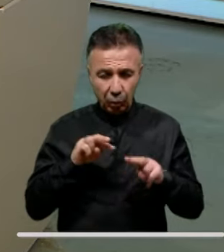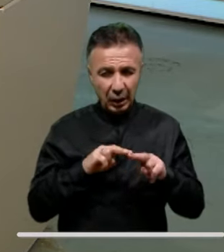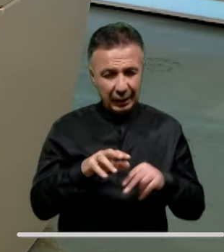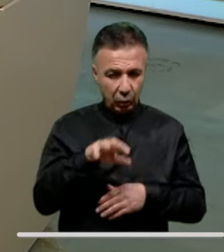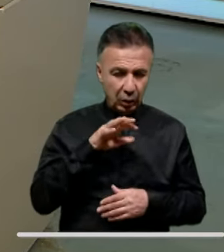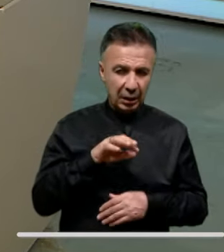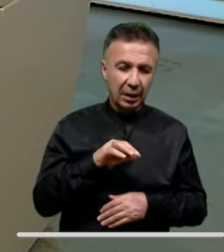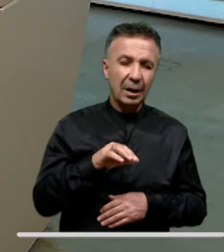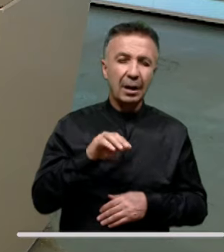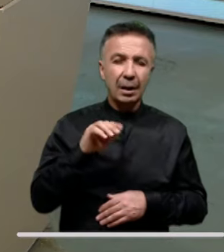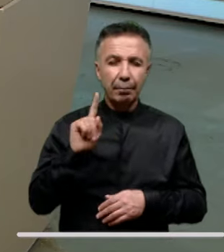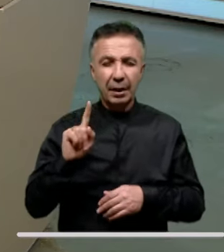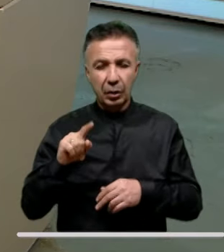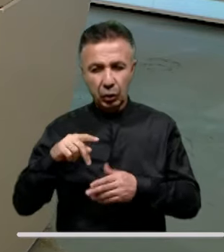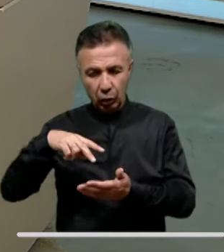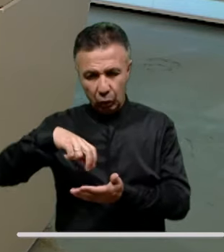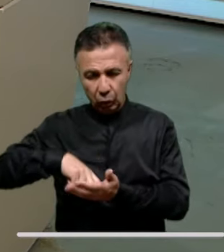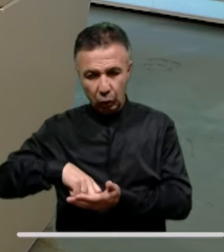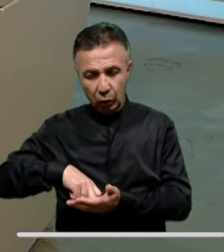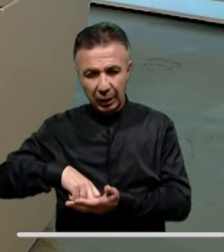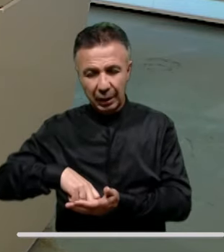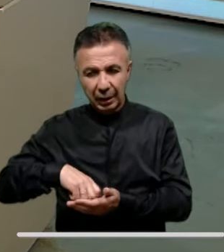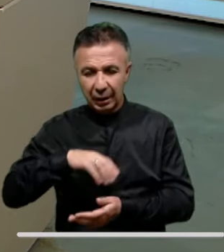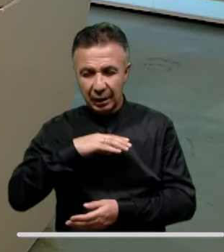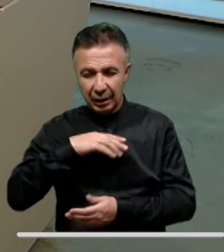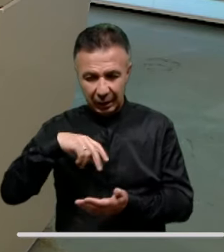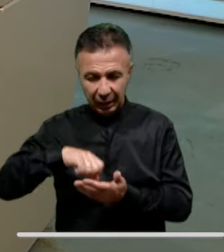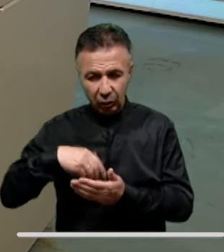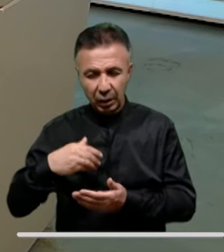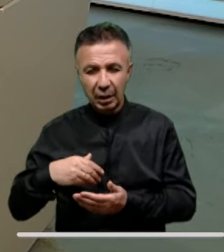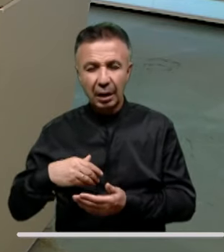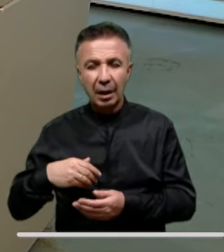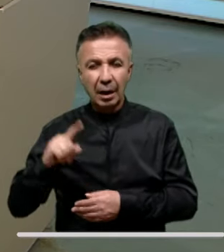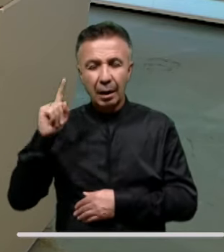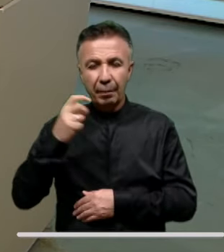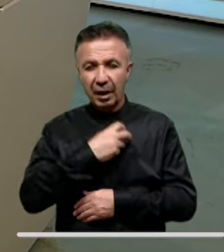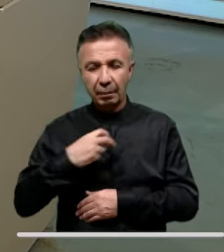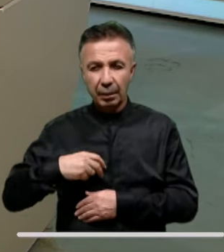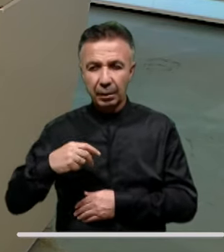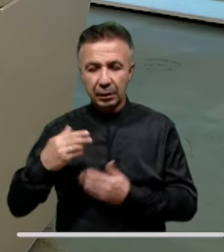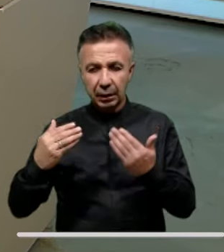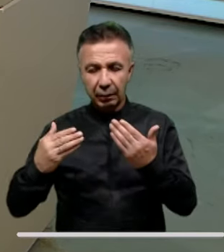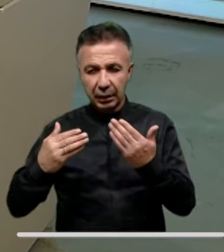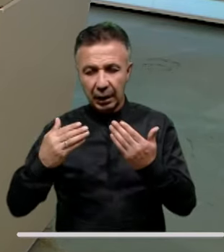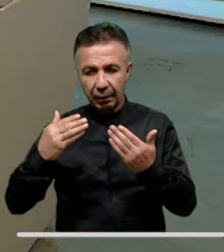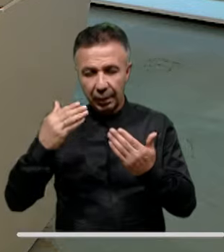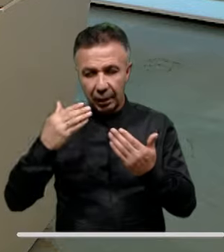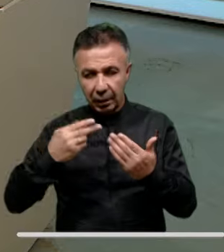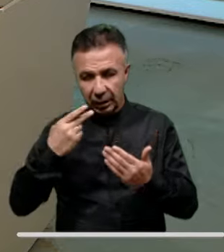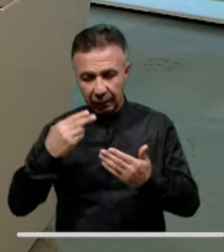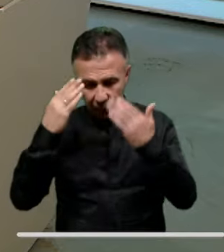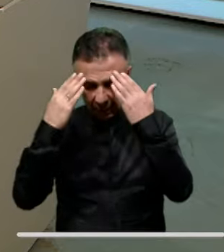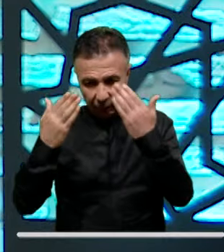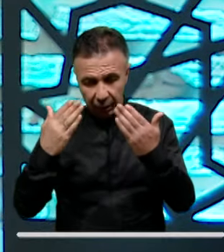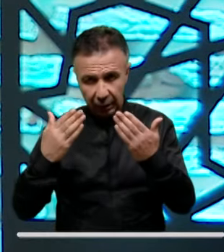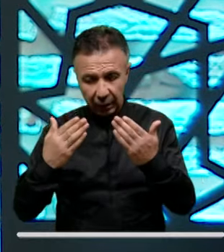oturuşta tehiyyattan sonra Allahümme salli ala Muhammed desek sehiv secdesi gerekir mi? Peki efendim, soralım.